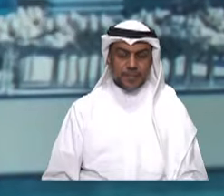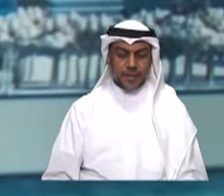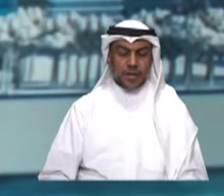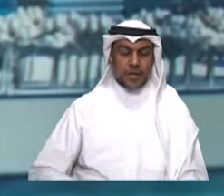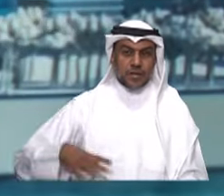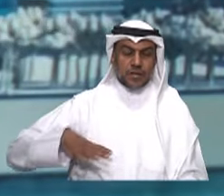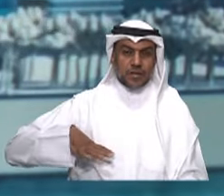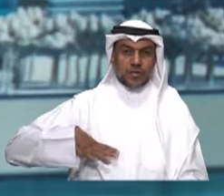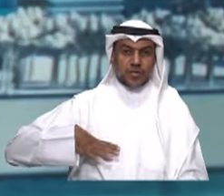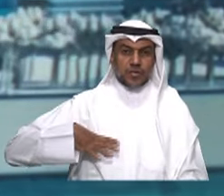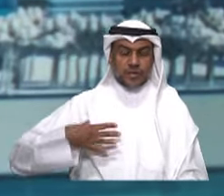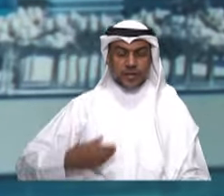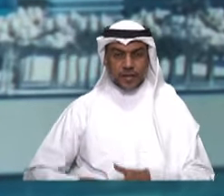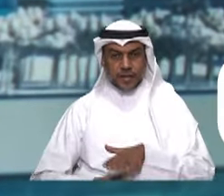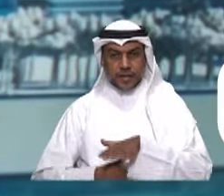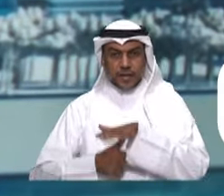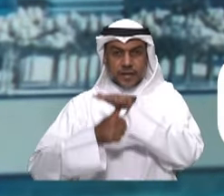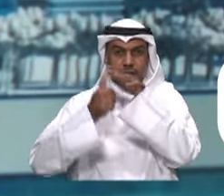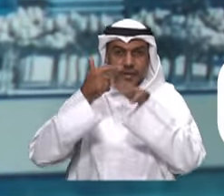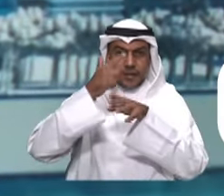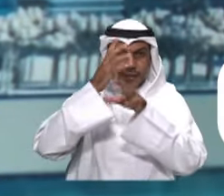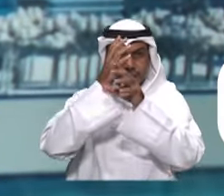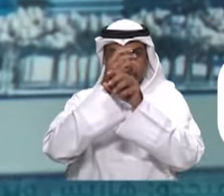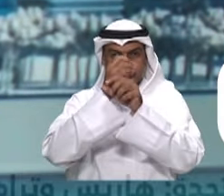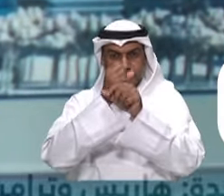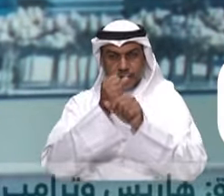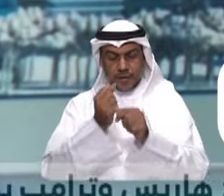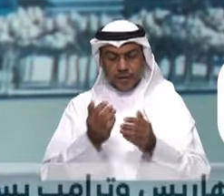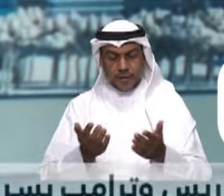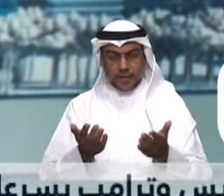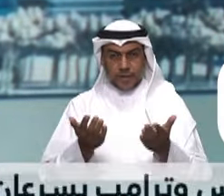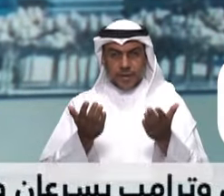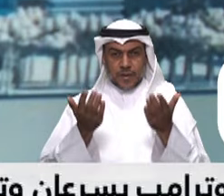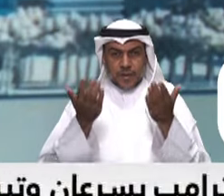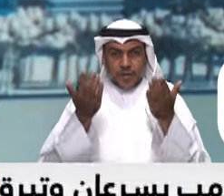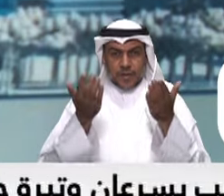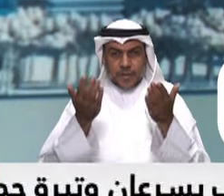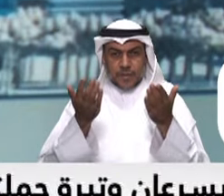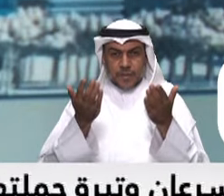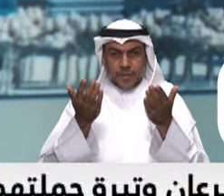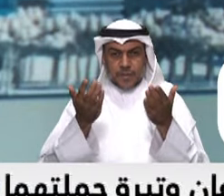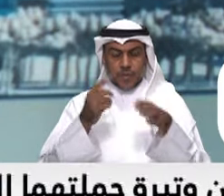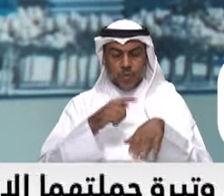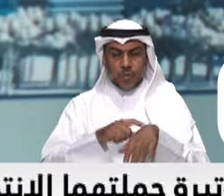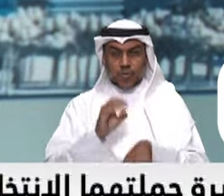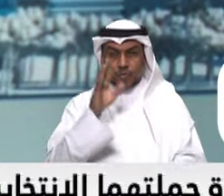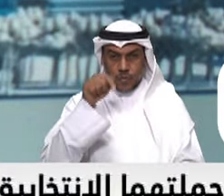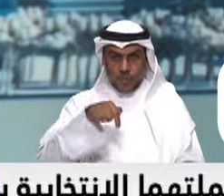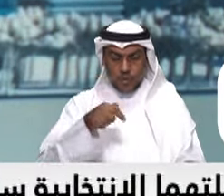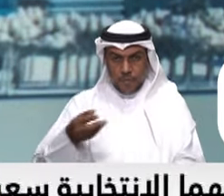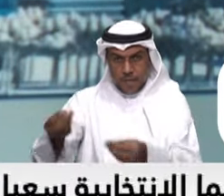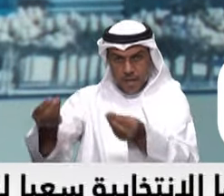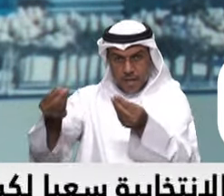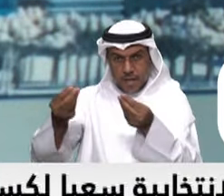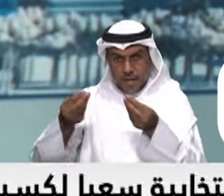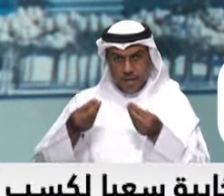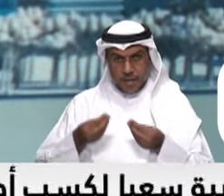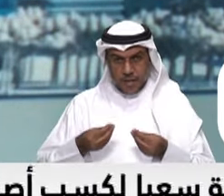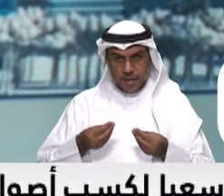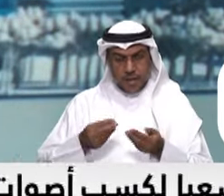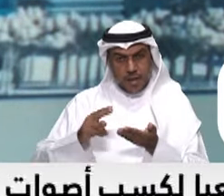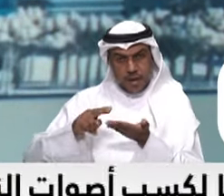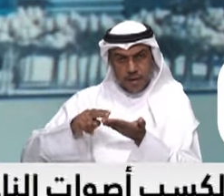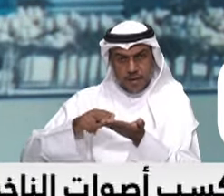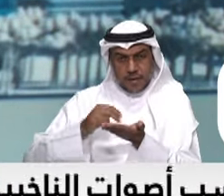تسلم سمو ولي العهد الشيخ صباح خالد الحمد الصباح حفظه الله في قصر بيان صباح اليوم رسالة خطية